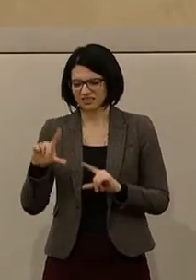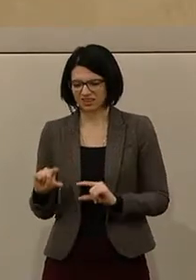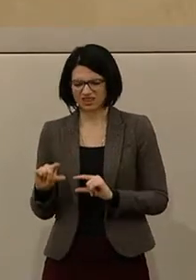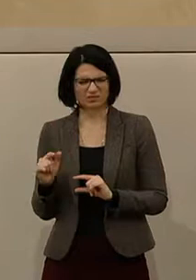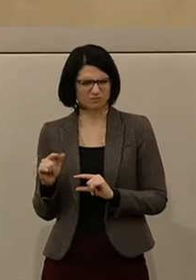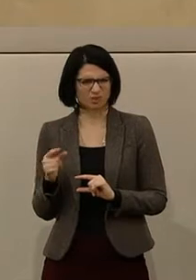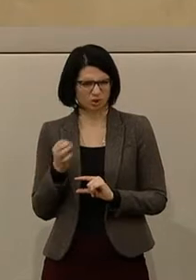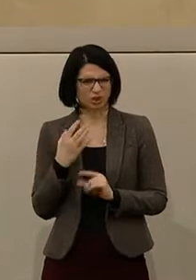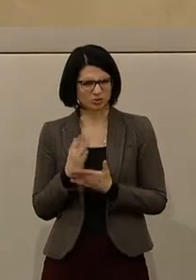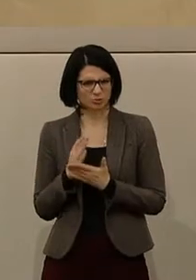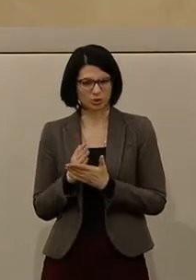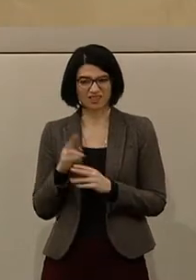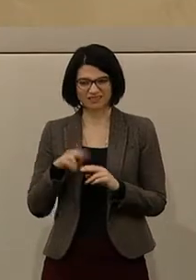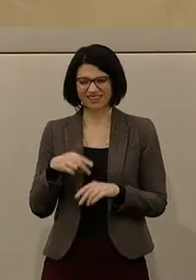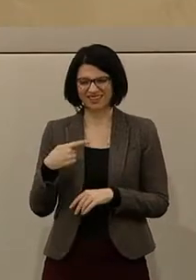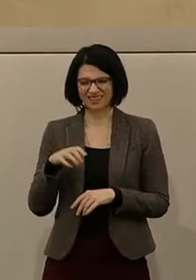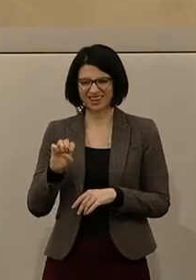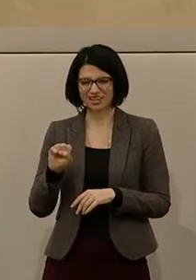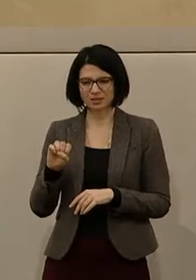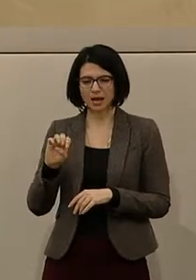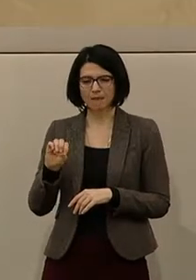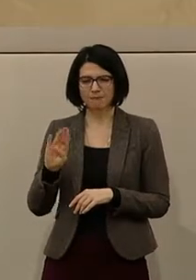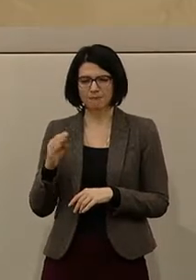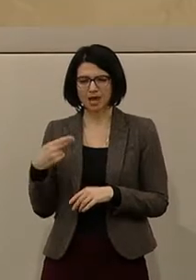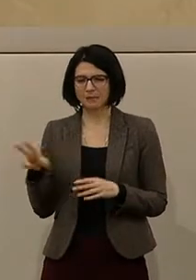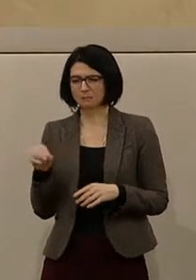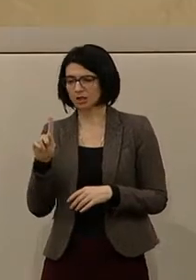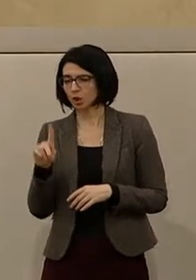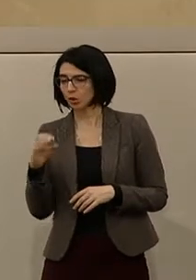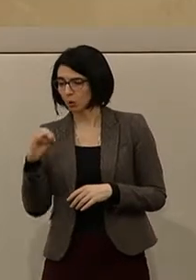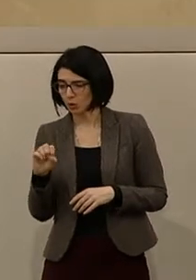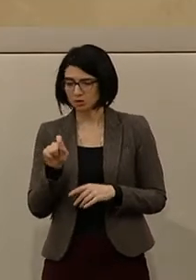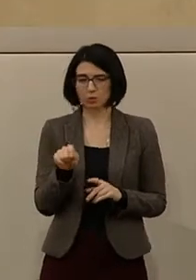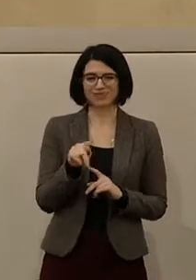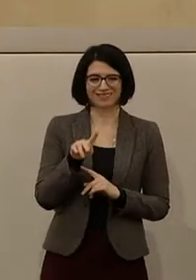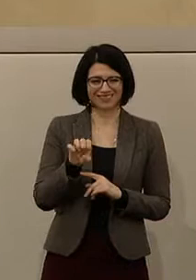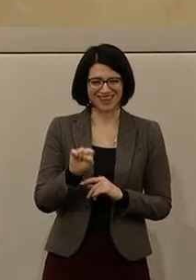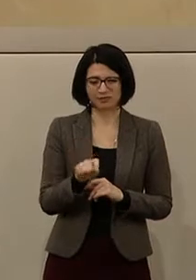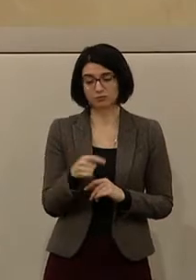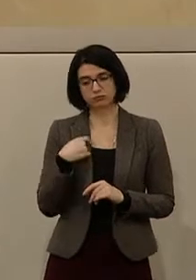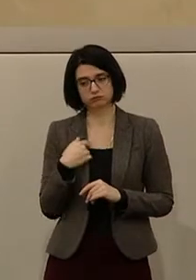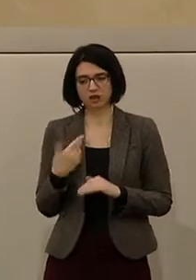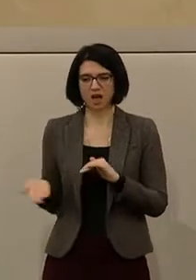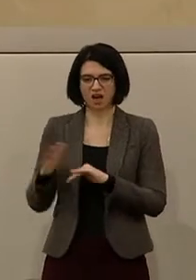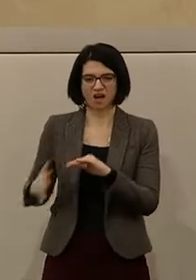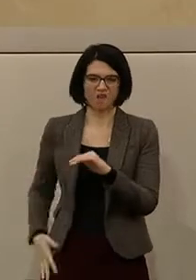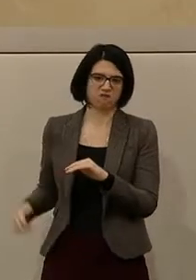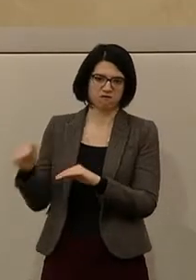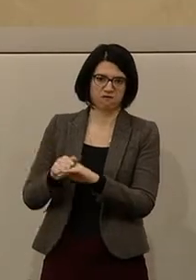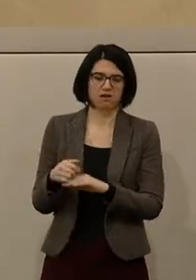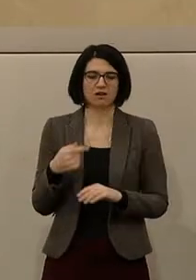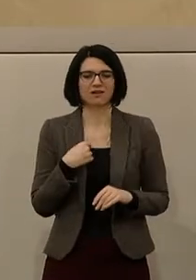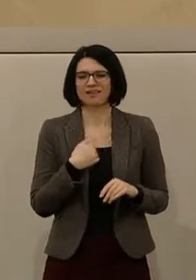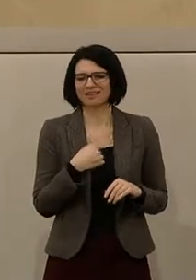du tatsächlich bei einer GmbH mit Köst und dann Käst tatsächlich mehr als ein Lohn-